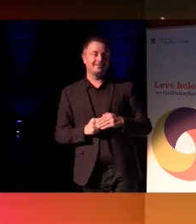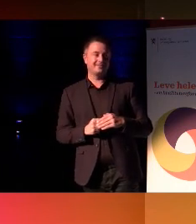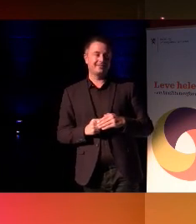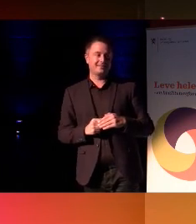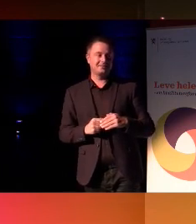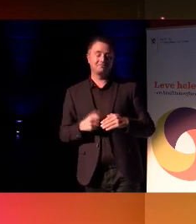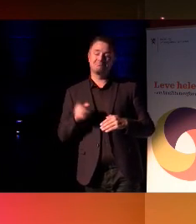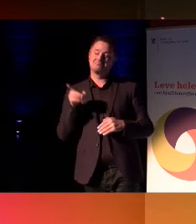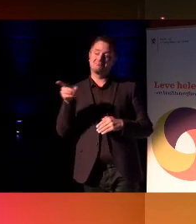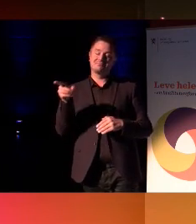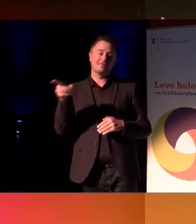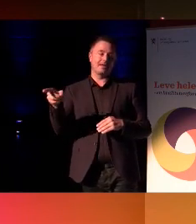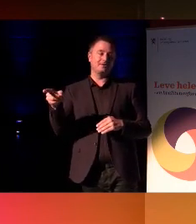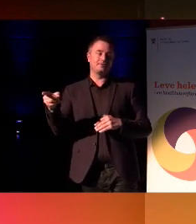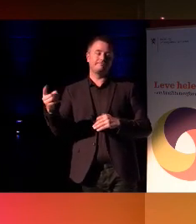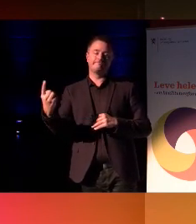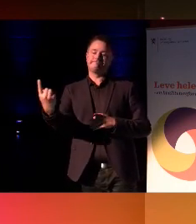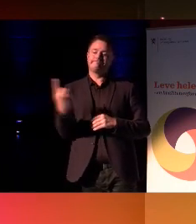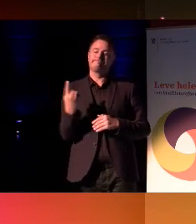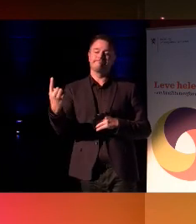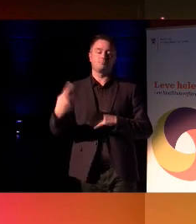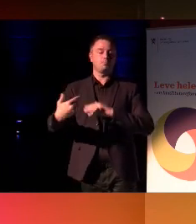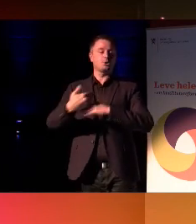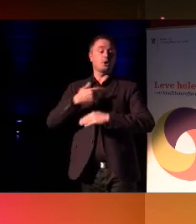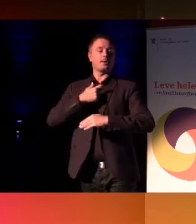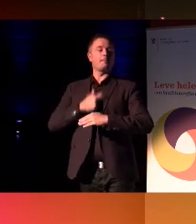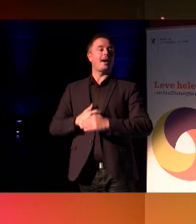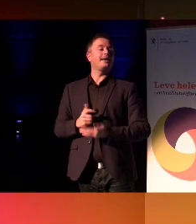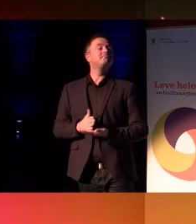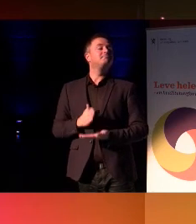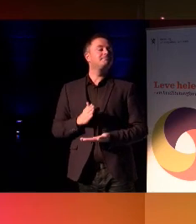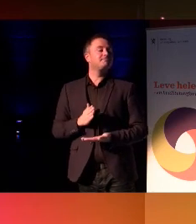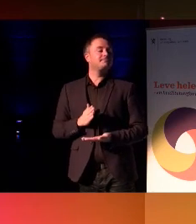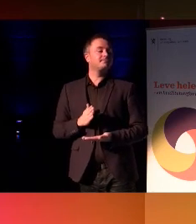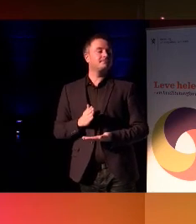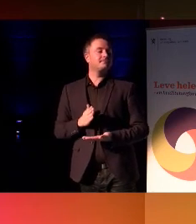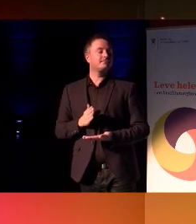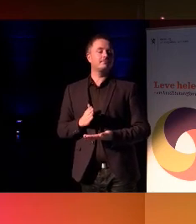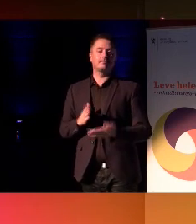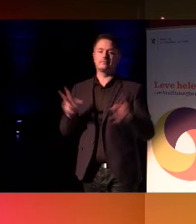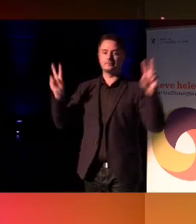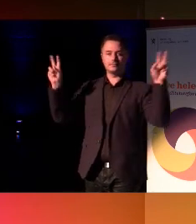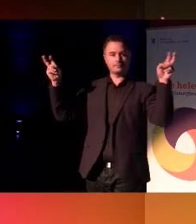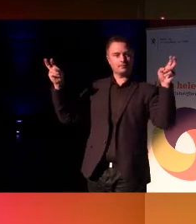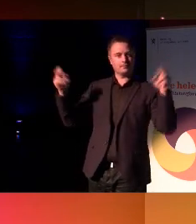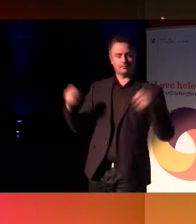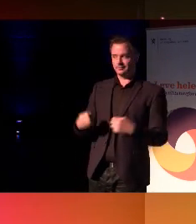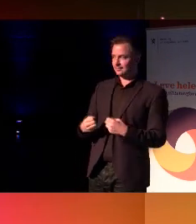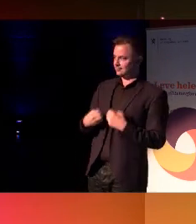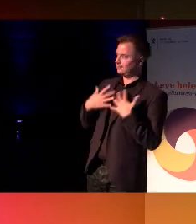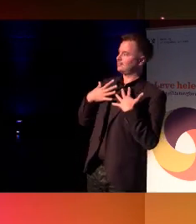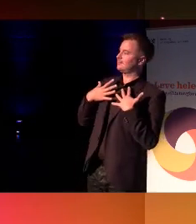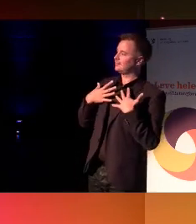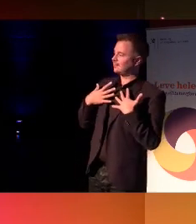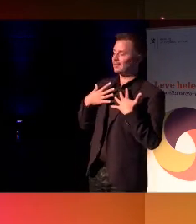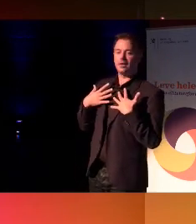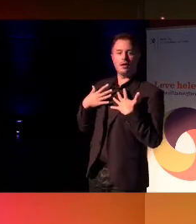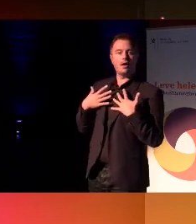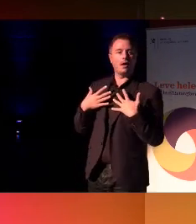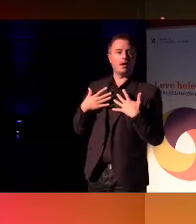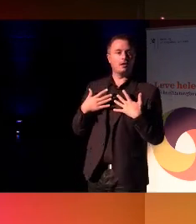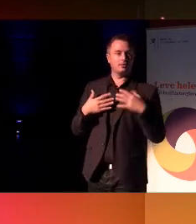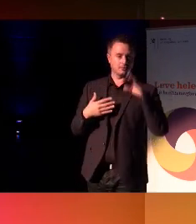Jeg har besøk av han som kommer og besøker bare meg. For det også var noe. Det opplevdes veldig